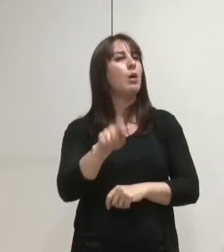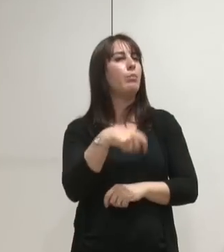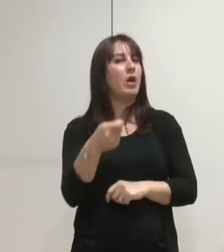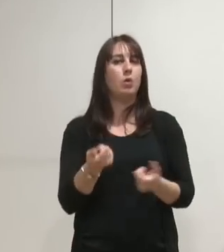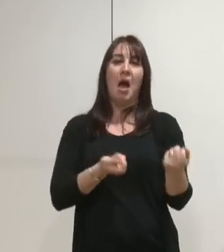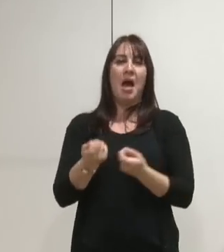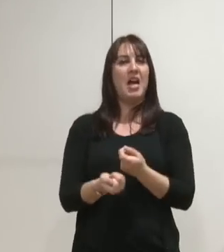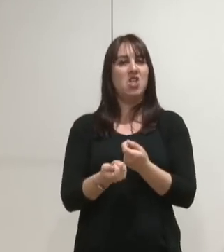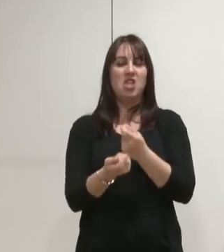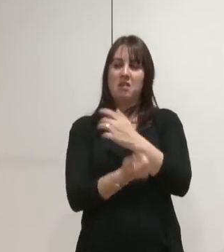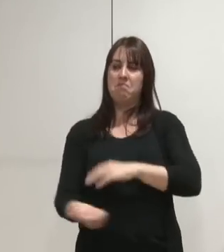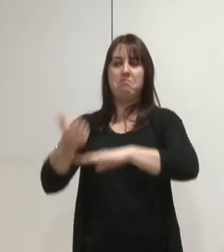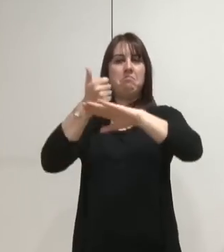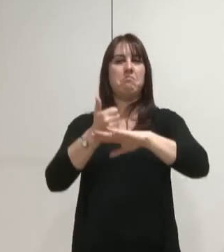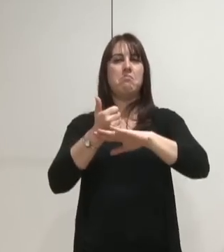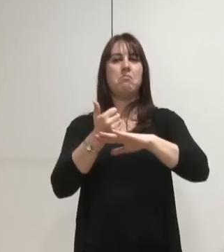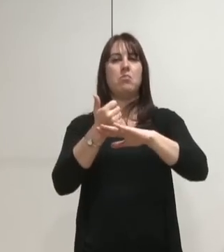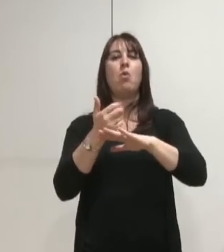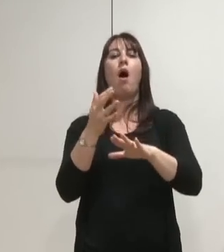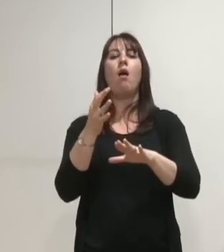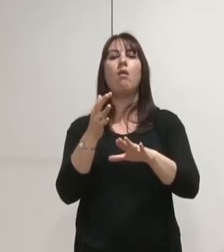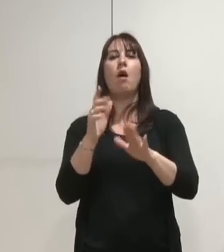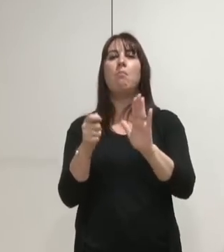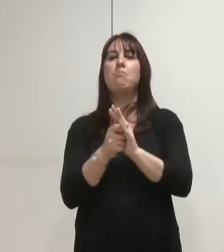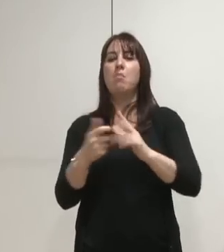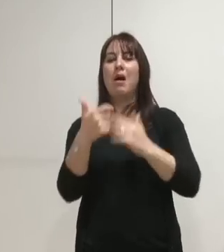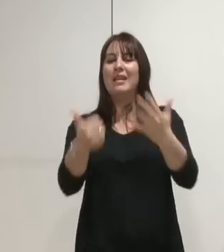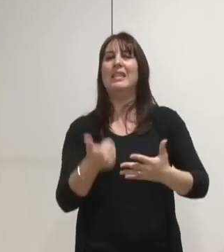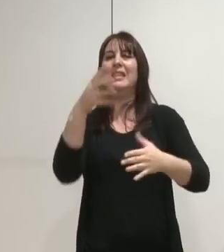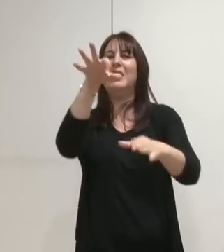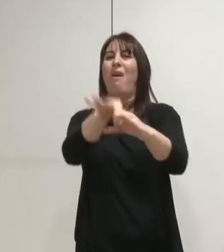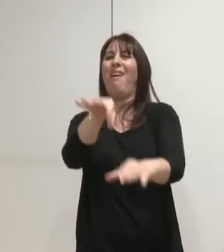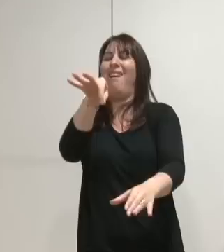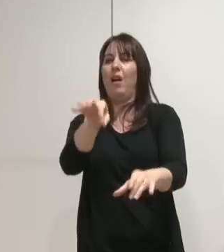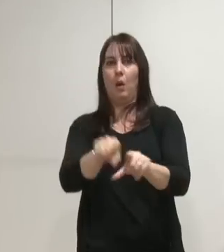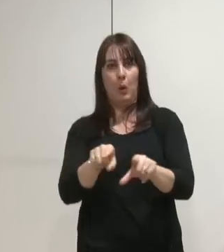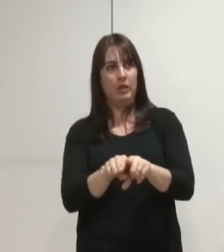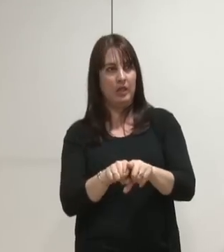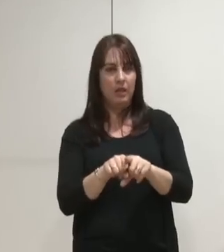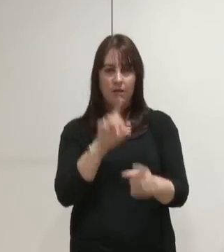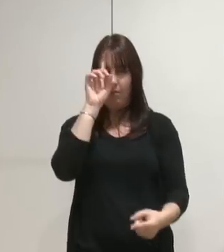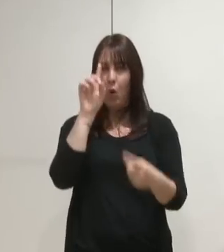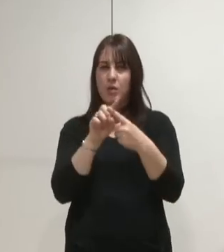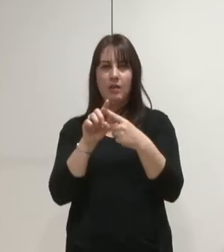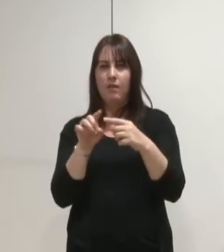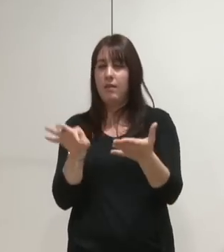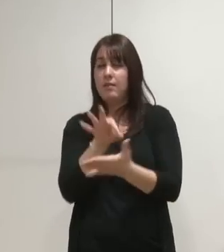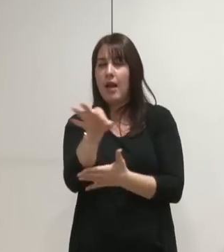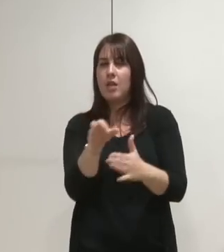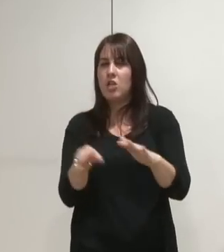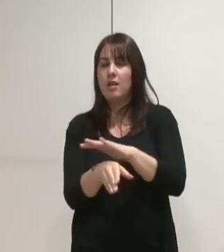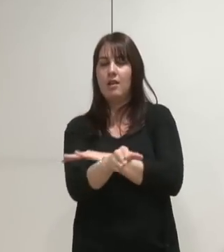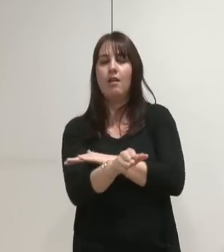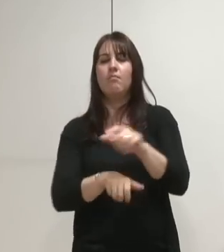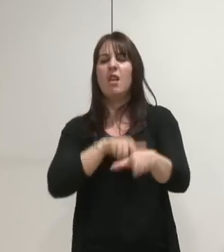régie vers la fin du mandat et nous voyons bien votre objectif qui vise à contraindre vos